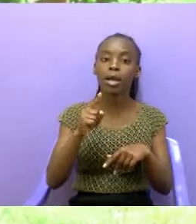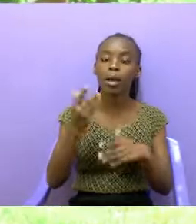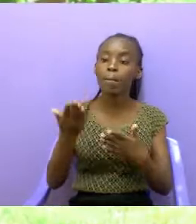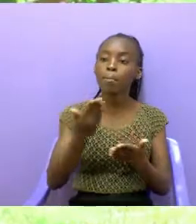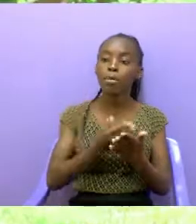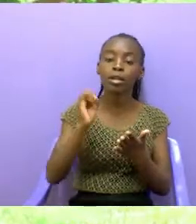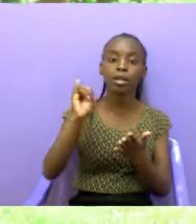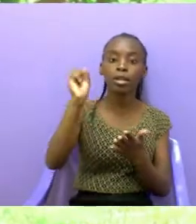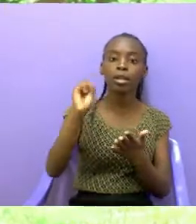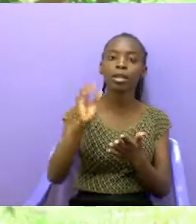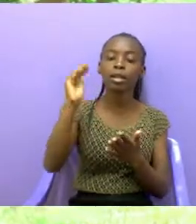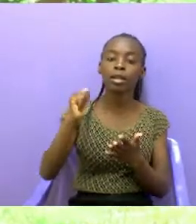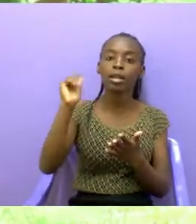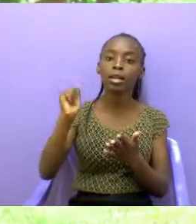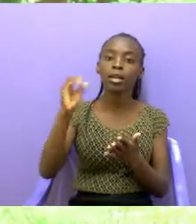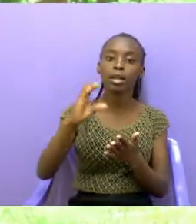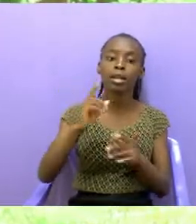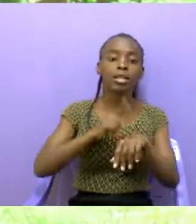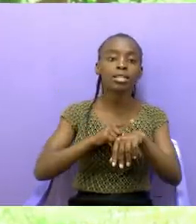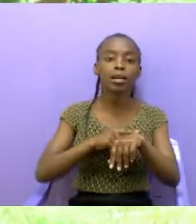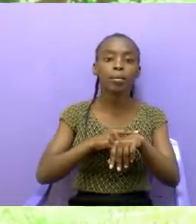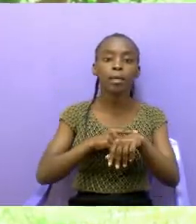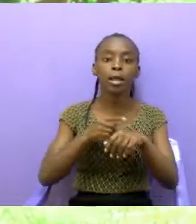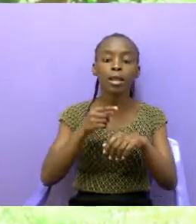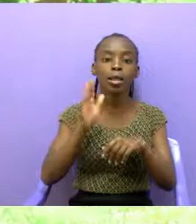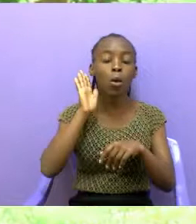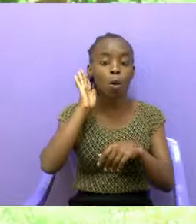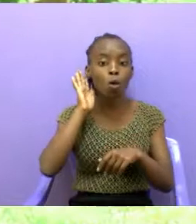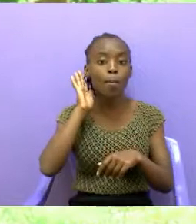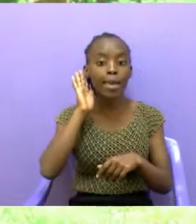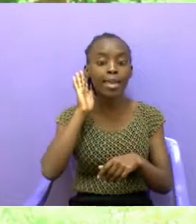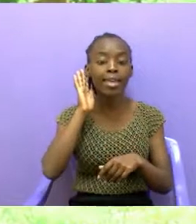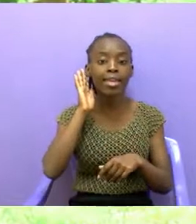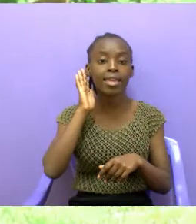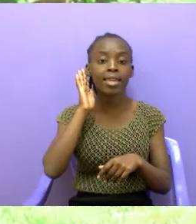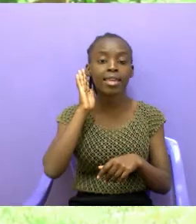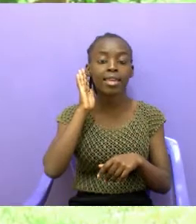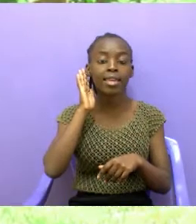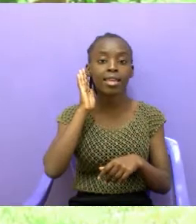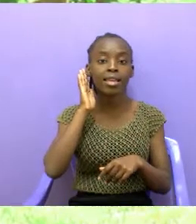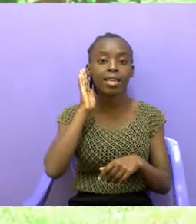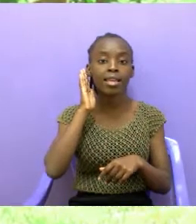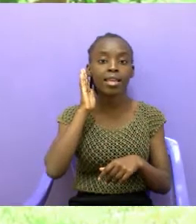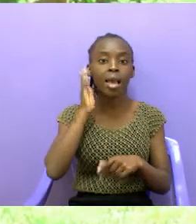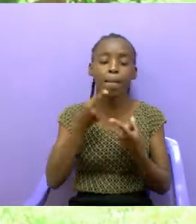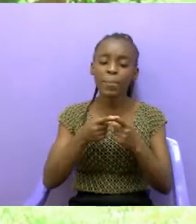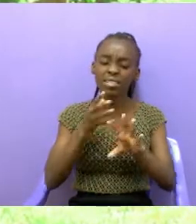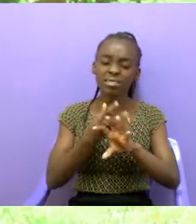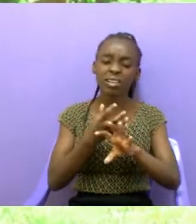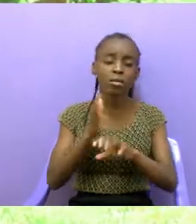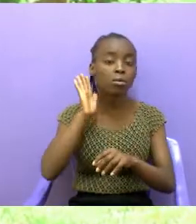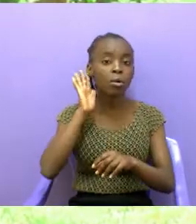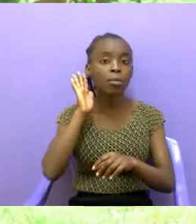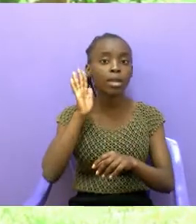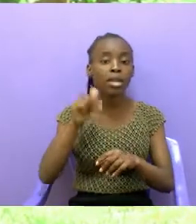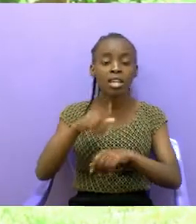maandiko inasema hapo baada ya yeye kutii ile kitu aliambiwa, na ambapo ni ngumu sana hata leo ukaambiwa wewe, sijui kama unaweza fanya hivyo. Hata mimi nikaambiwa